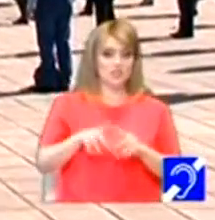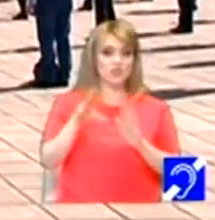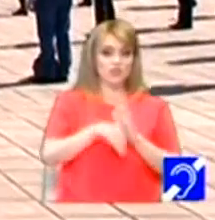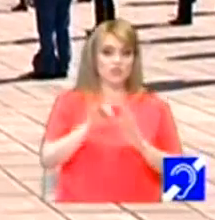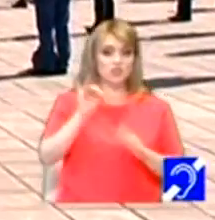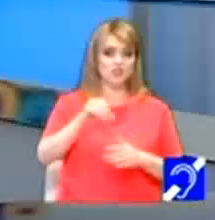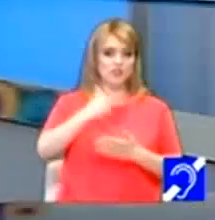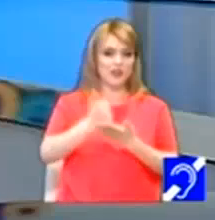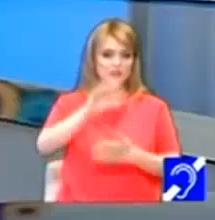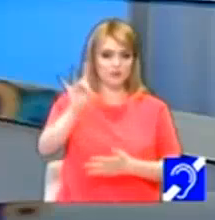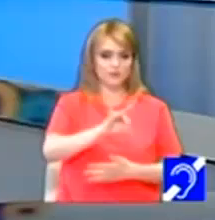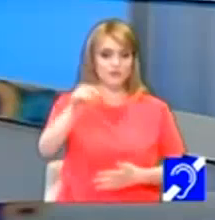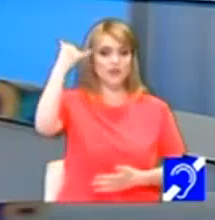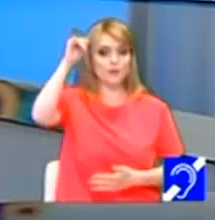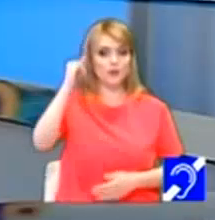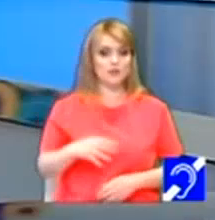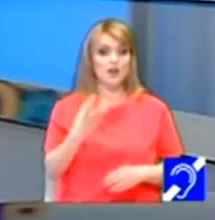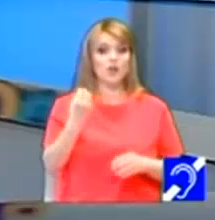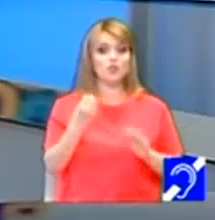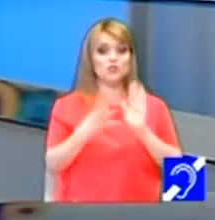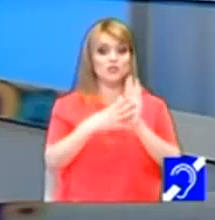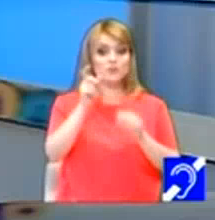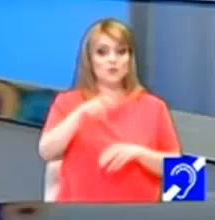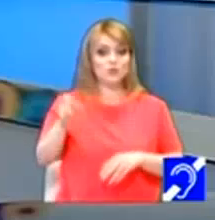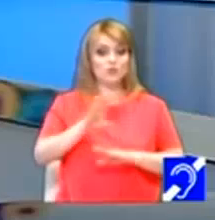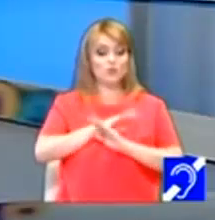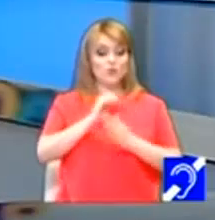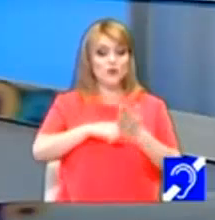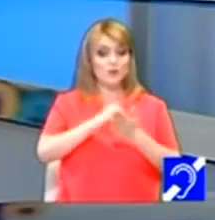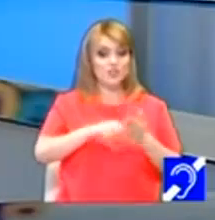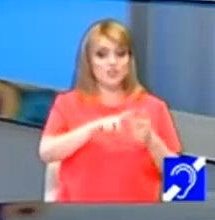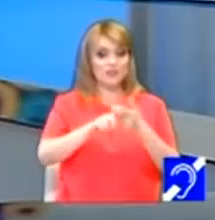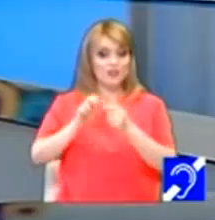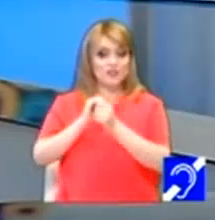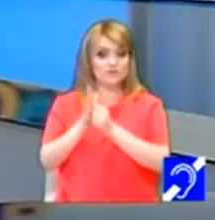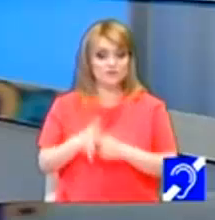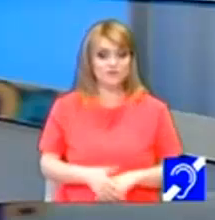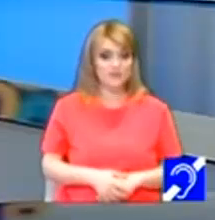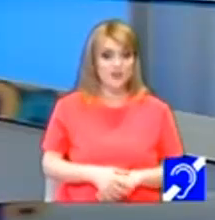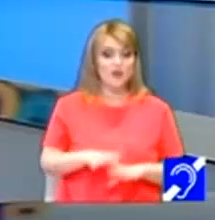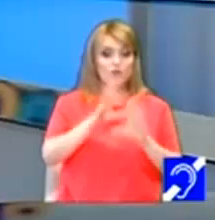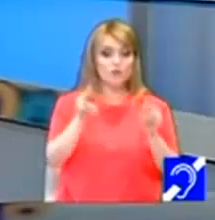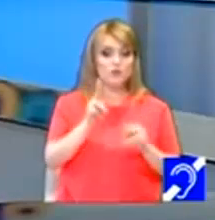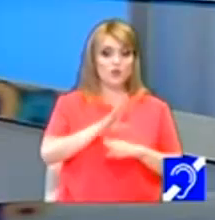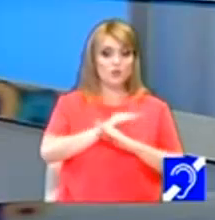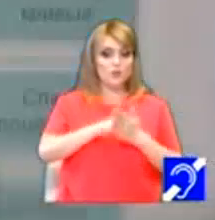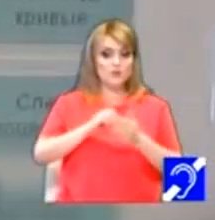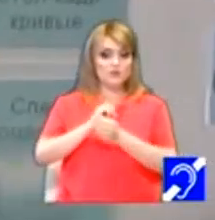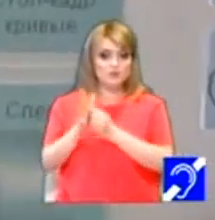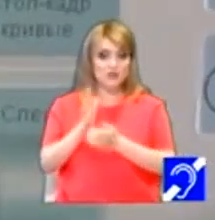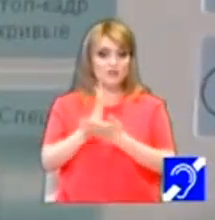Marchel. Încă 9 persoane au fost răpuse de COVID în ultimele 24 de ore. Astfel, bilanțul deceselor a ajuns